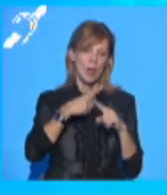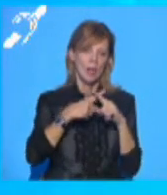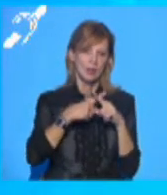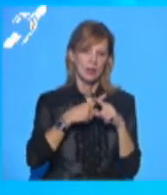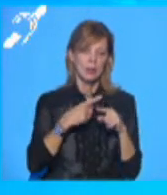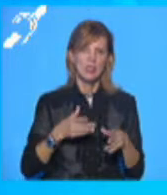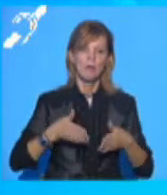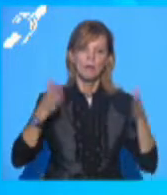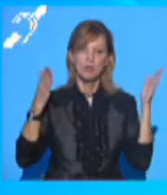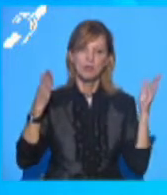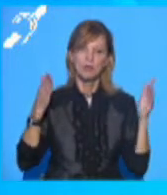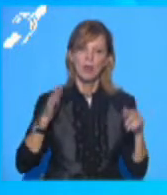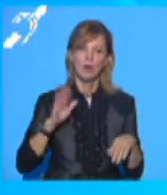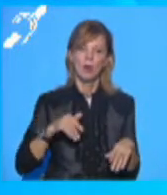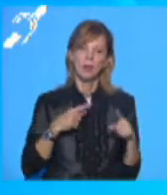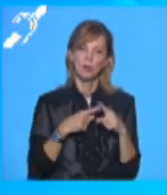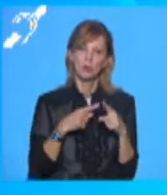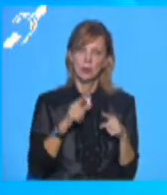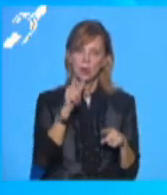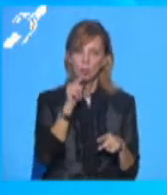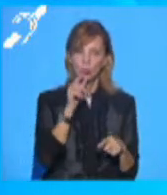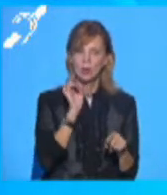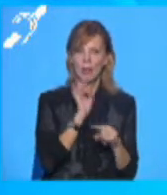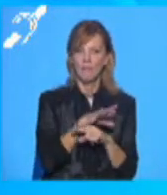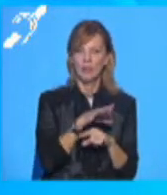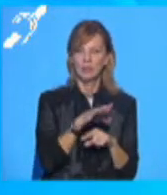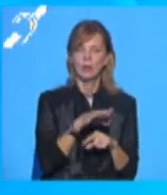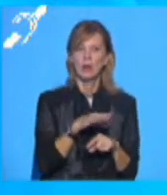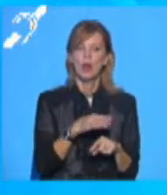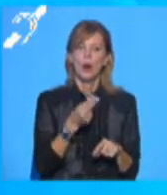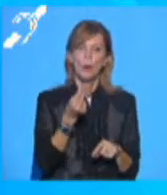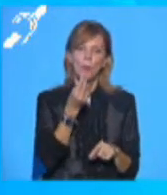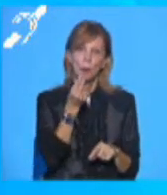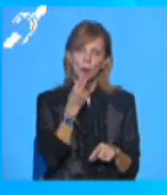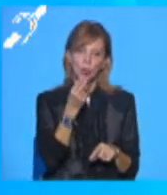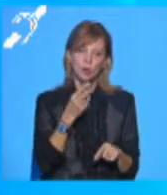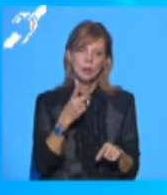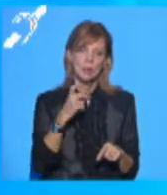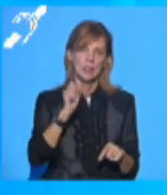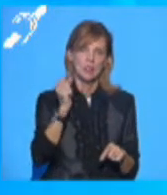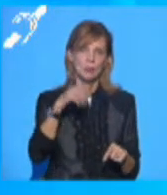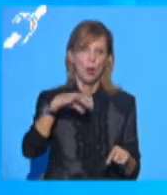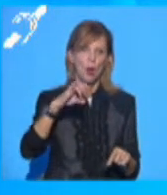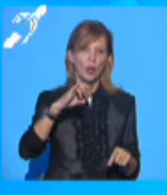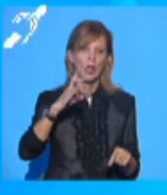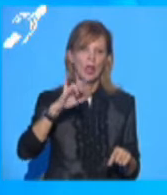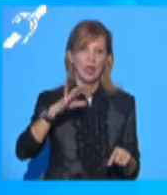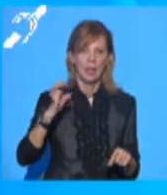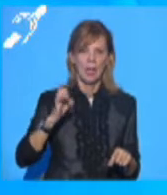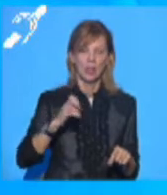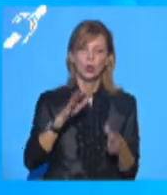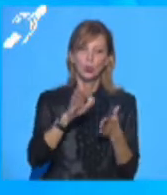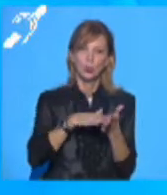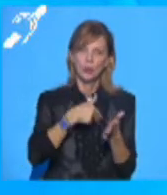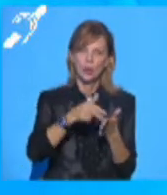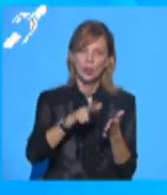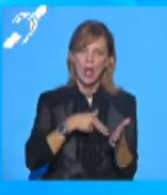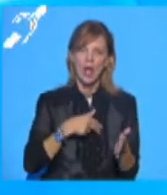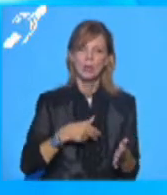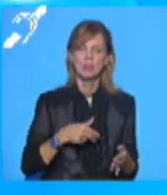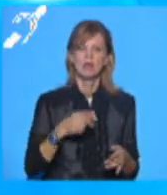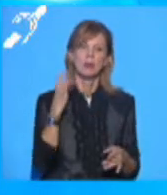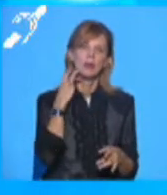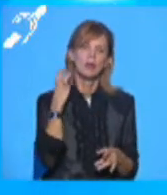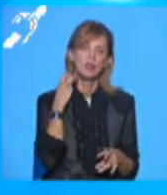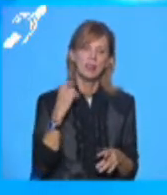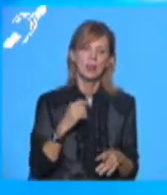ediție, manifestarea găzduiește și un târg, unde localnicii vând preparate din smochine delicioase. Dulceață, gem, răchie,